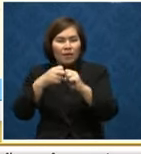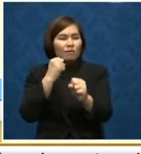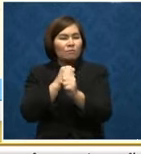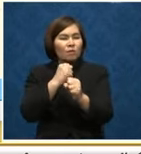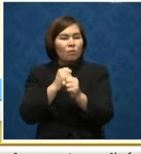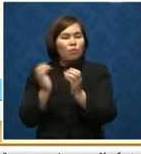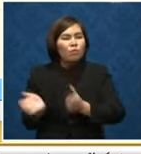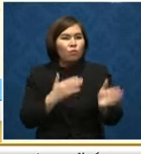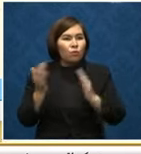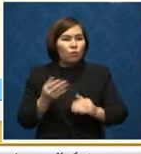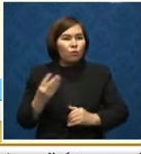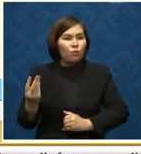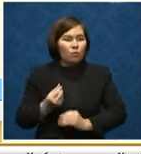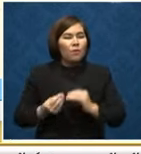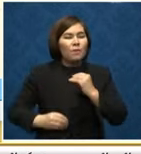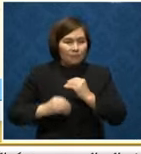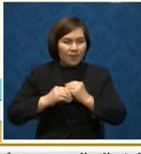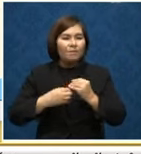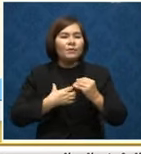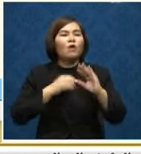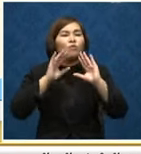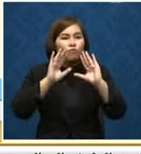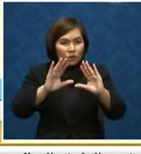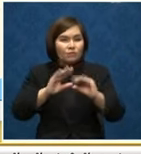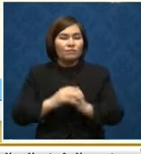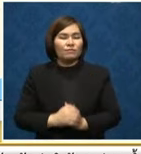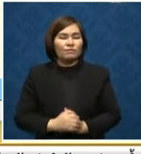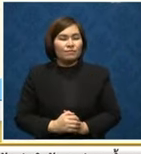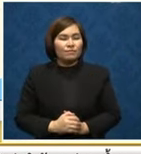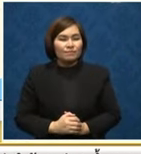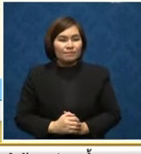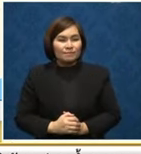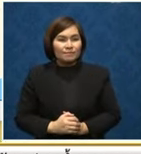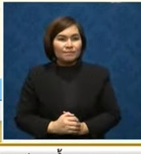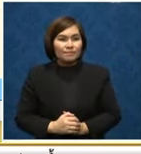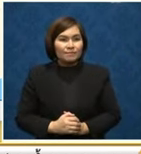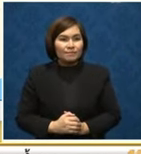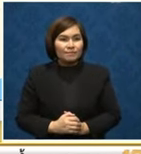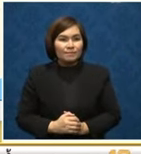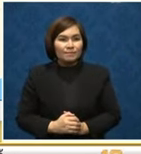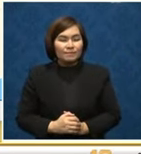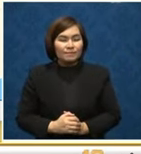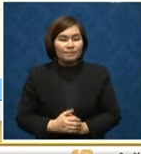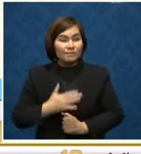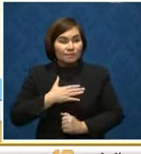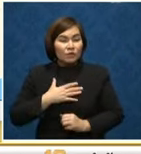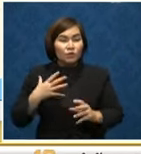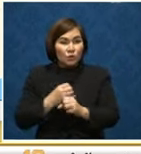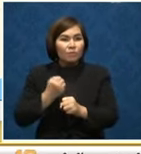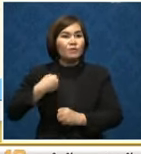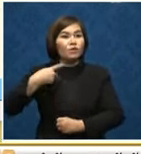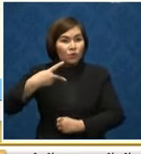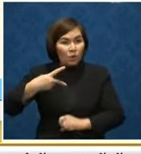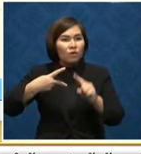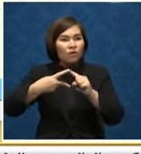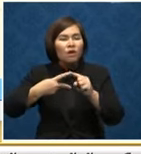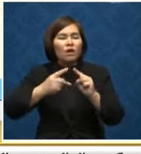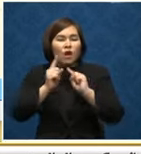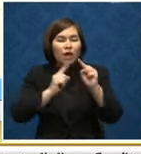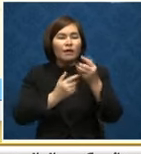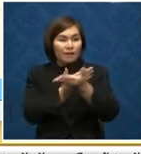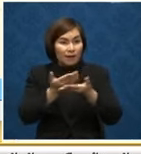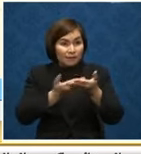อันนี้เป็นอีกประเด็นหนึ่งที่อยากจะฝากท่านประธานนะครับเพราะฉะนั้นผมได้เรียนท่านประธาน2ประเด็นนะครับ1คือการหารือ2